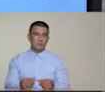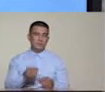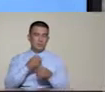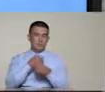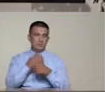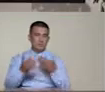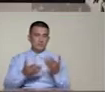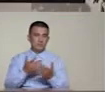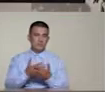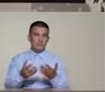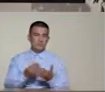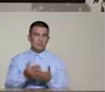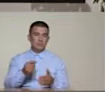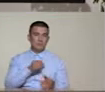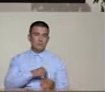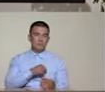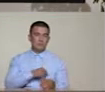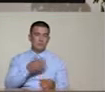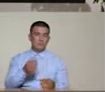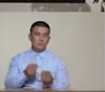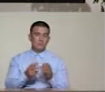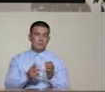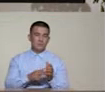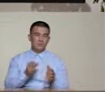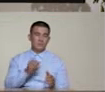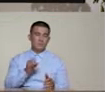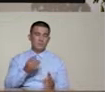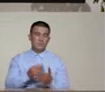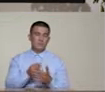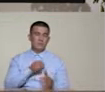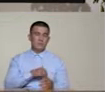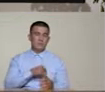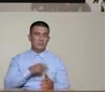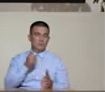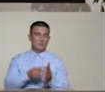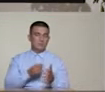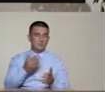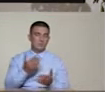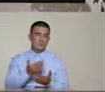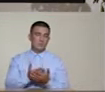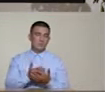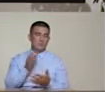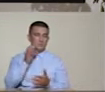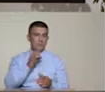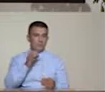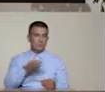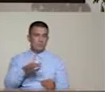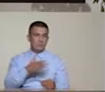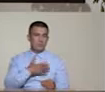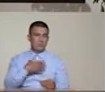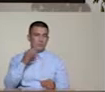arxeologiya fani 18-asr o'rtalarida dastlab paydo bo'lgan bo'lsa-da, lekin O'zbekistonda